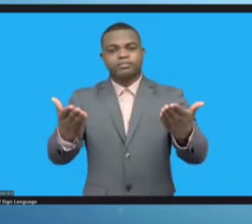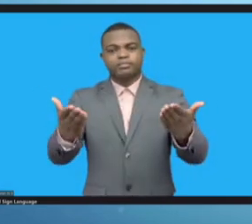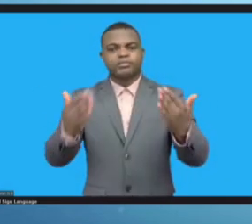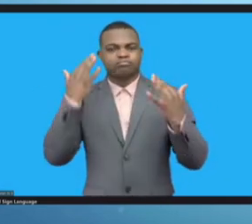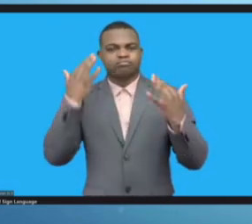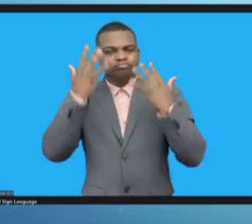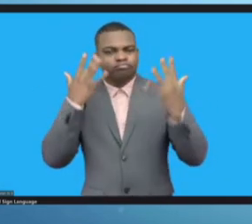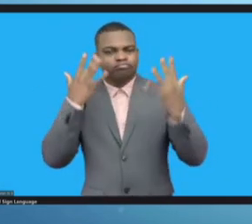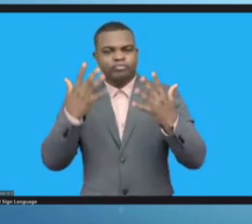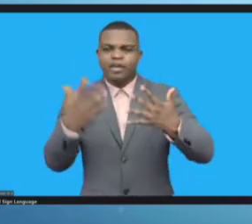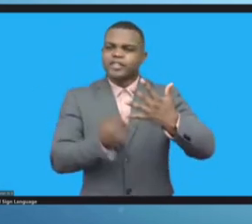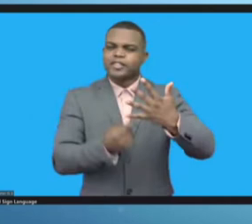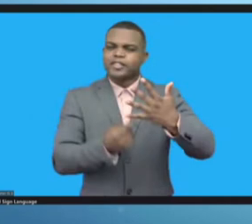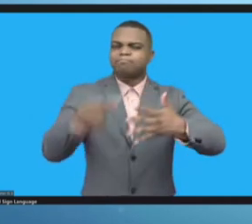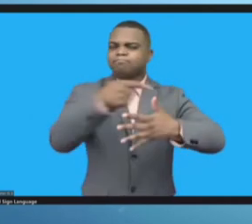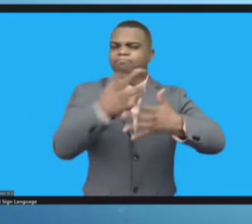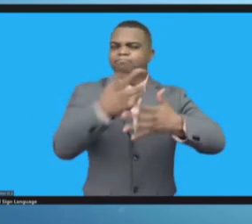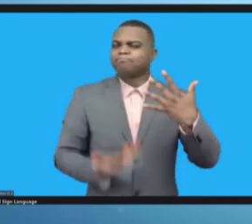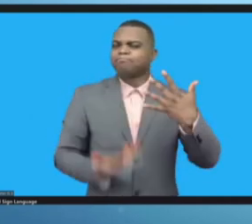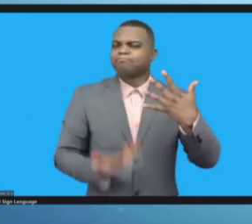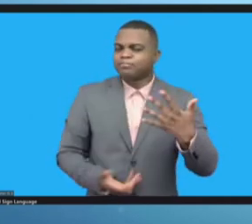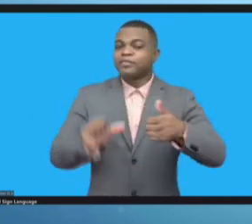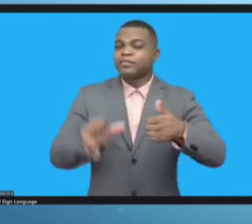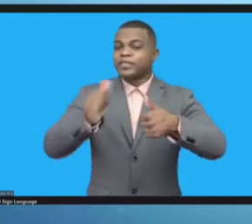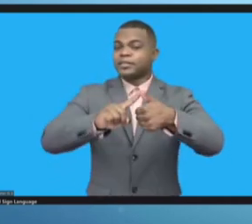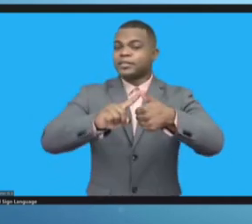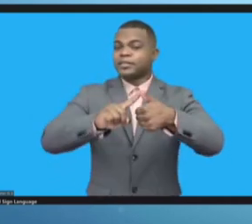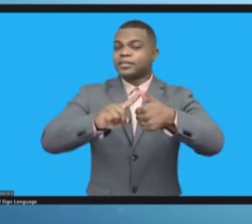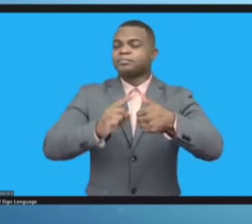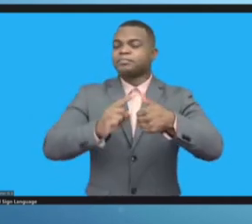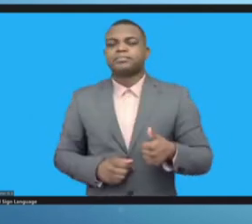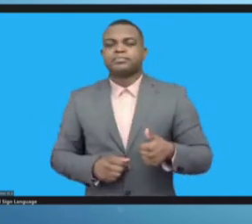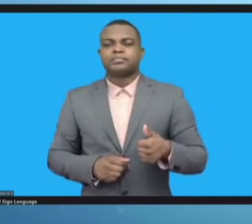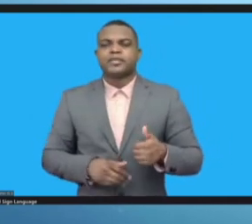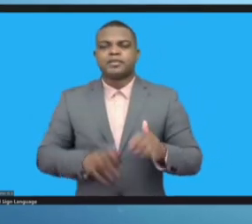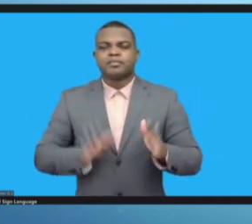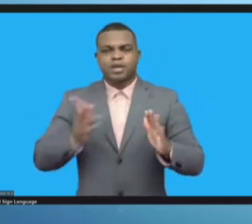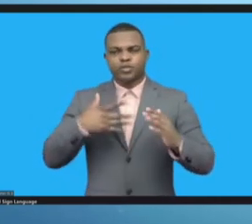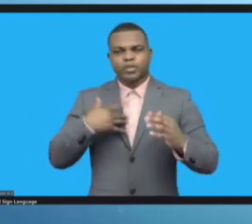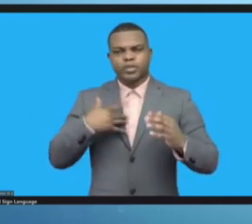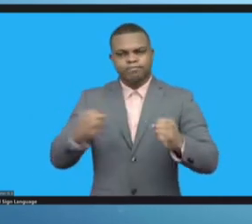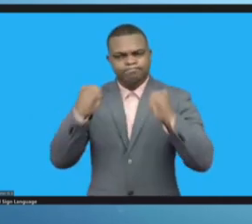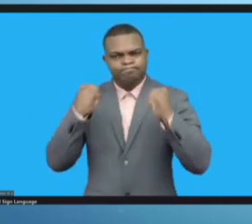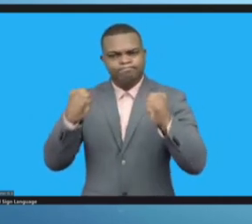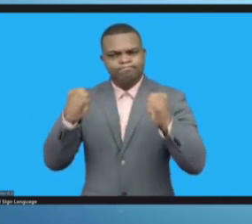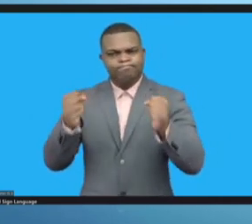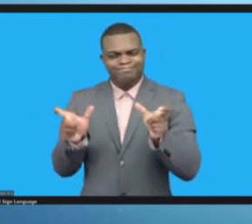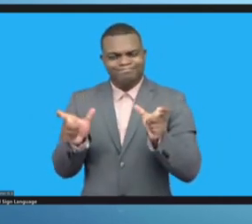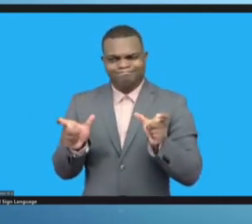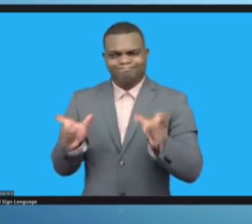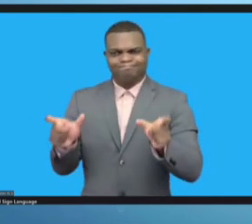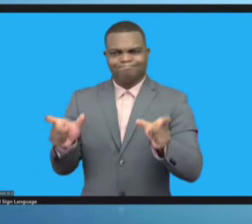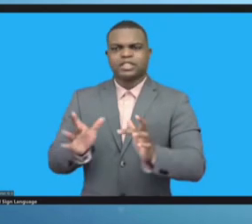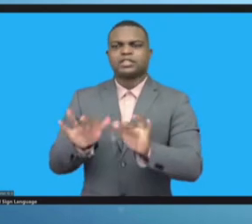l'Africain. Deuxièmement, harmoniser les législations afin de se défaire des obstacles.